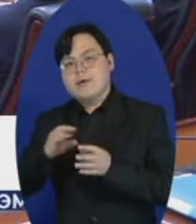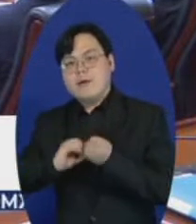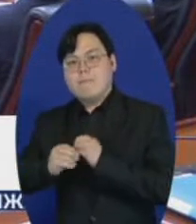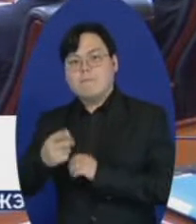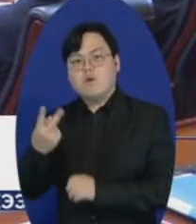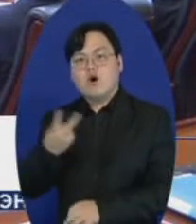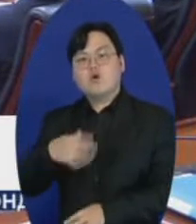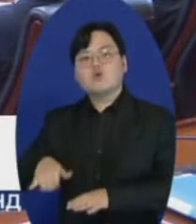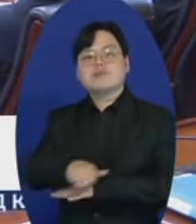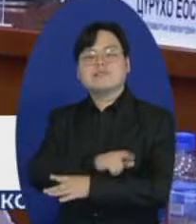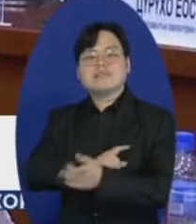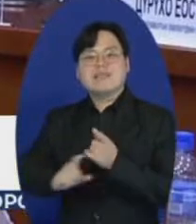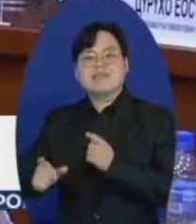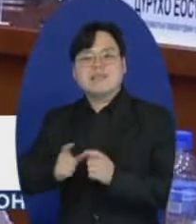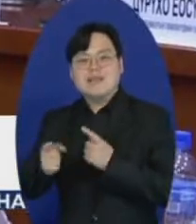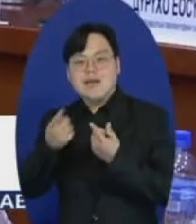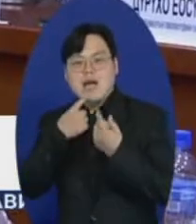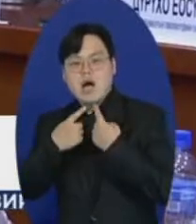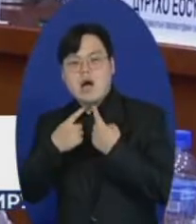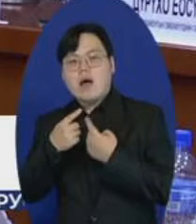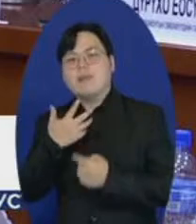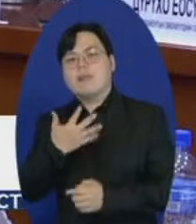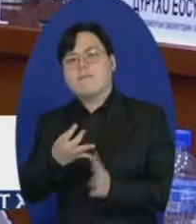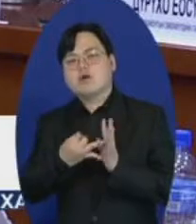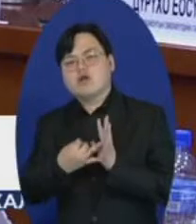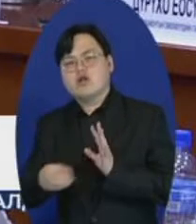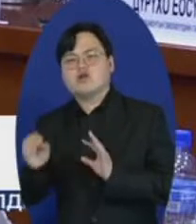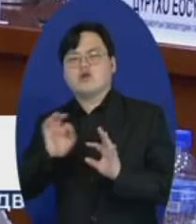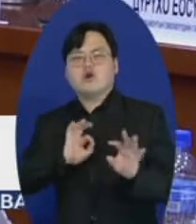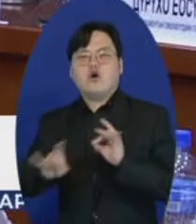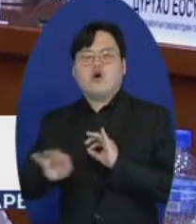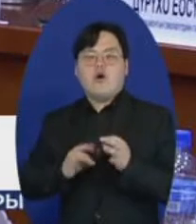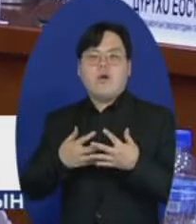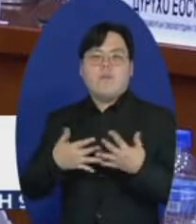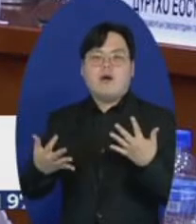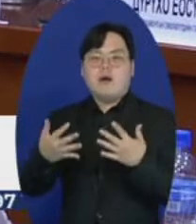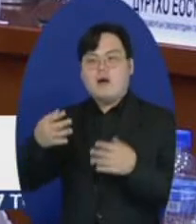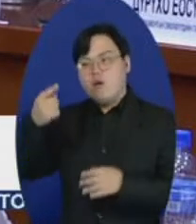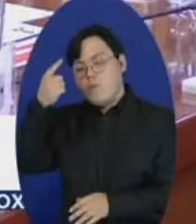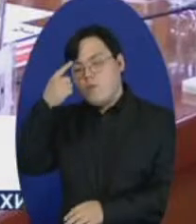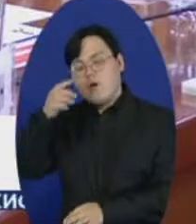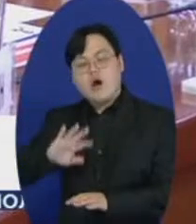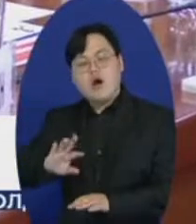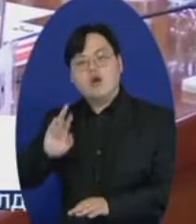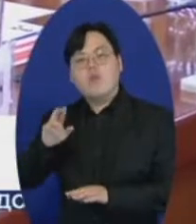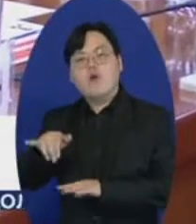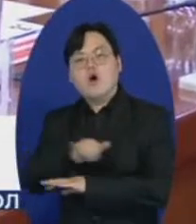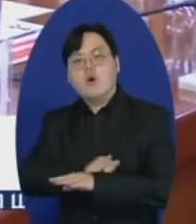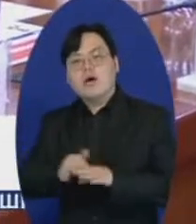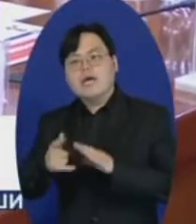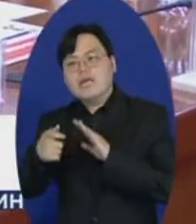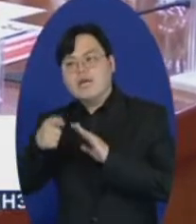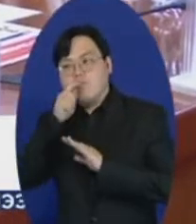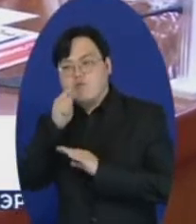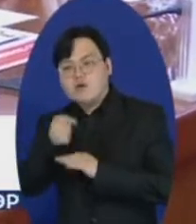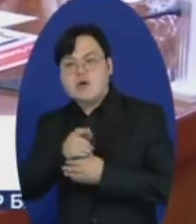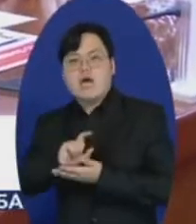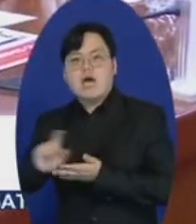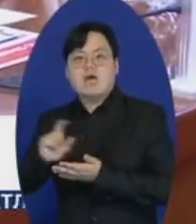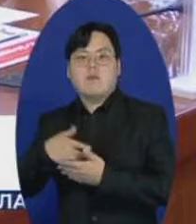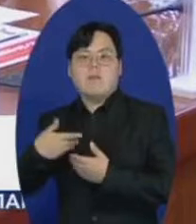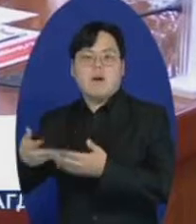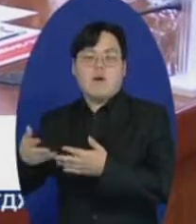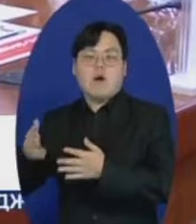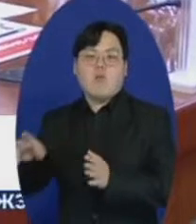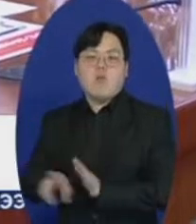хоёр улсын эдийн засгийн түншлэлийн хилцээрээр 5700 төрлийн бараа бүтээгдэхүүнийг Японы улс руу тарифын болон татварын хөнгөлөлтөд экспортлох